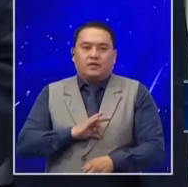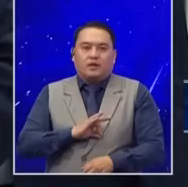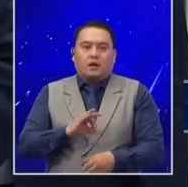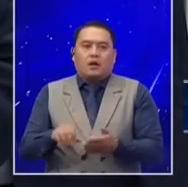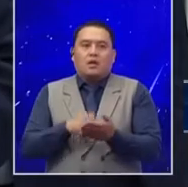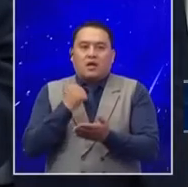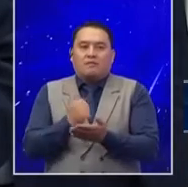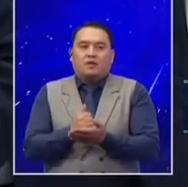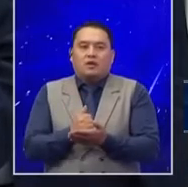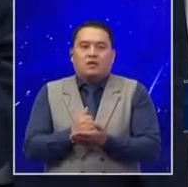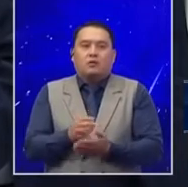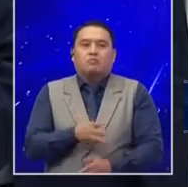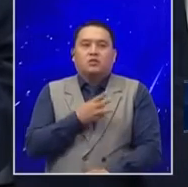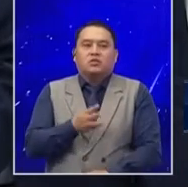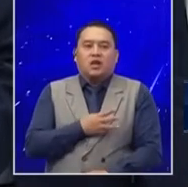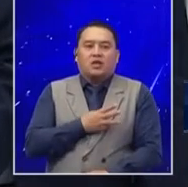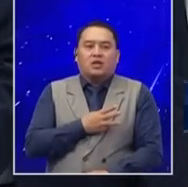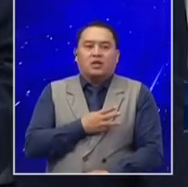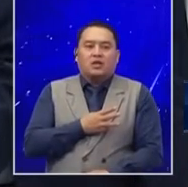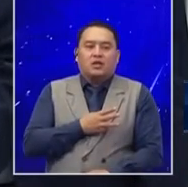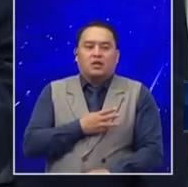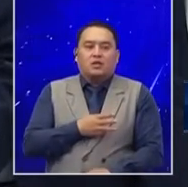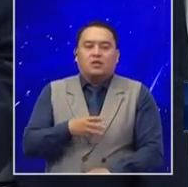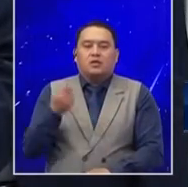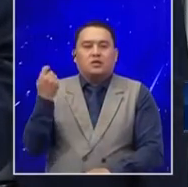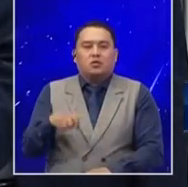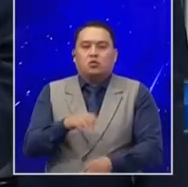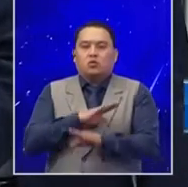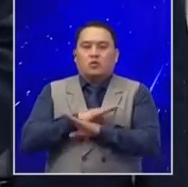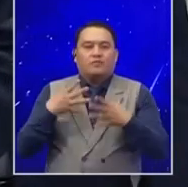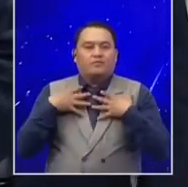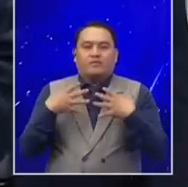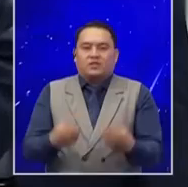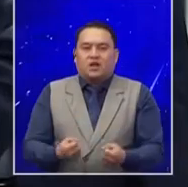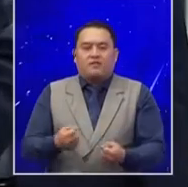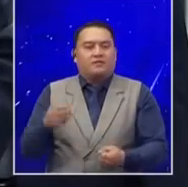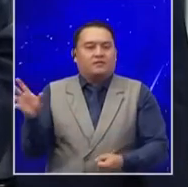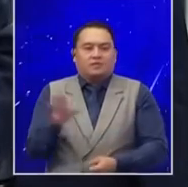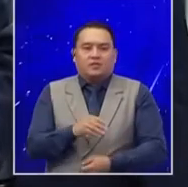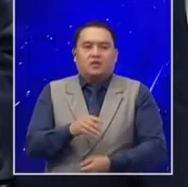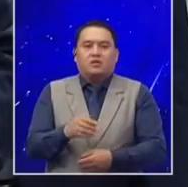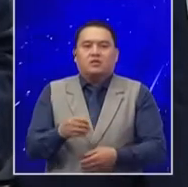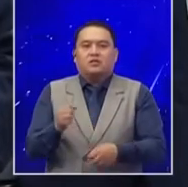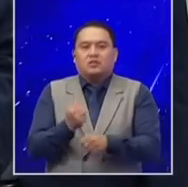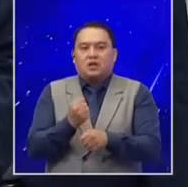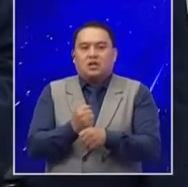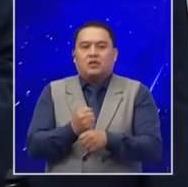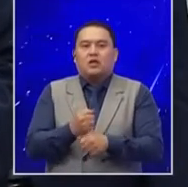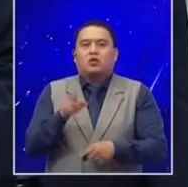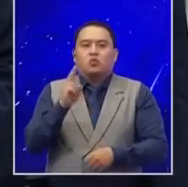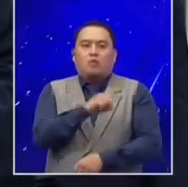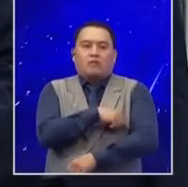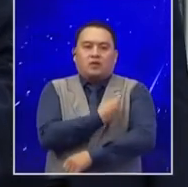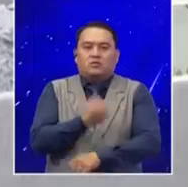самое главное пожелание, чтобы никто не умирал, все выздоравливали. И вот людям в белых халатах говорили